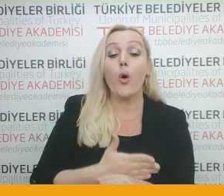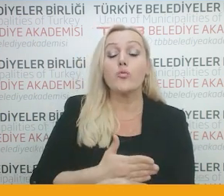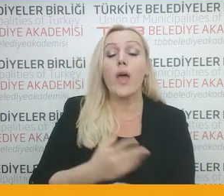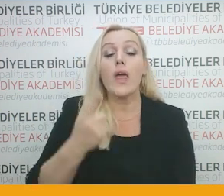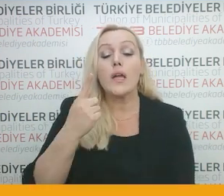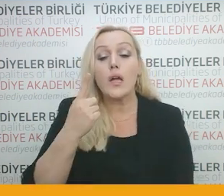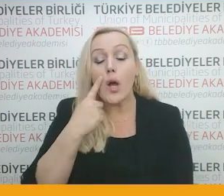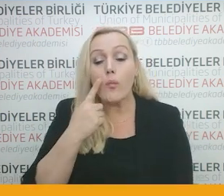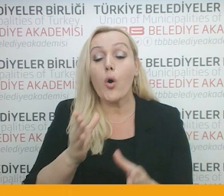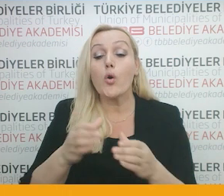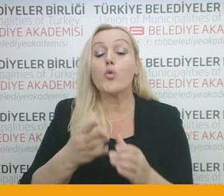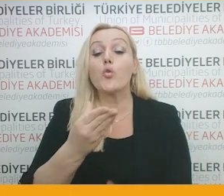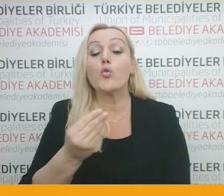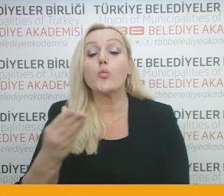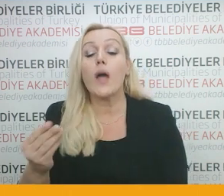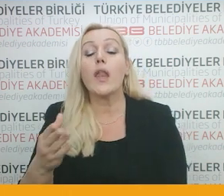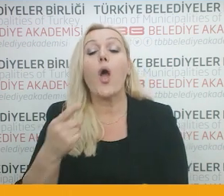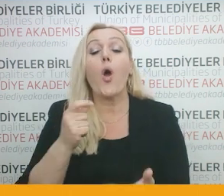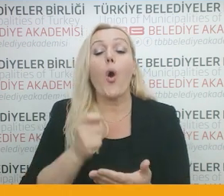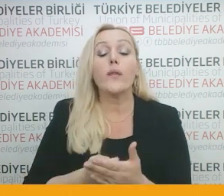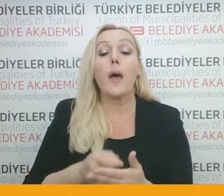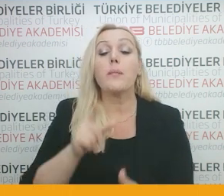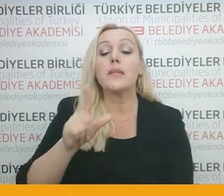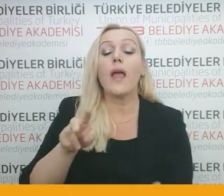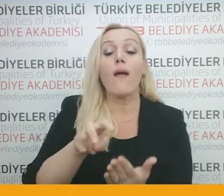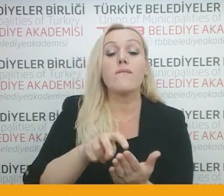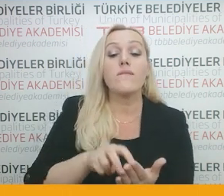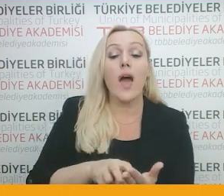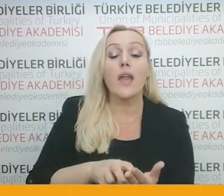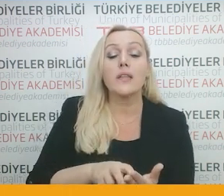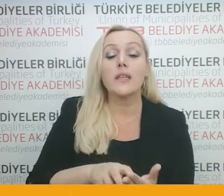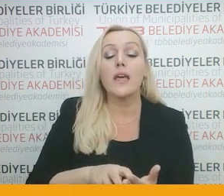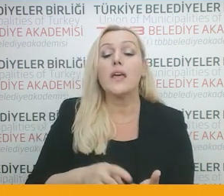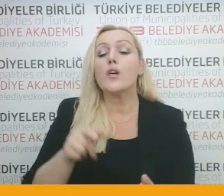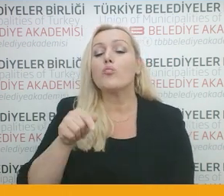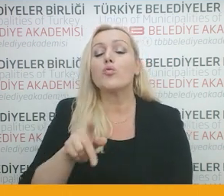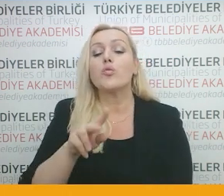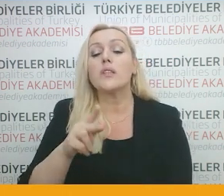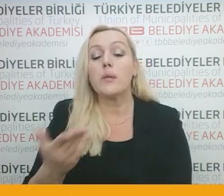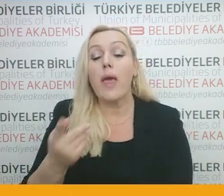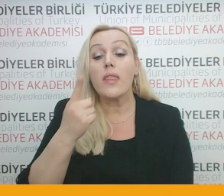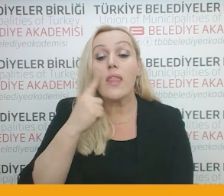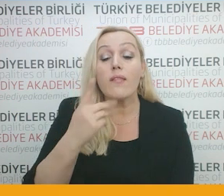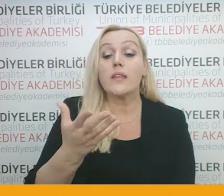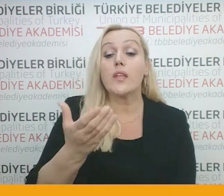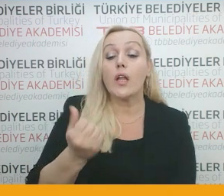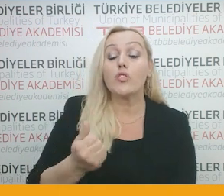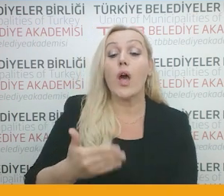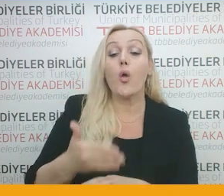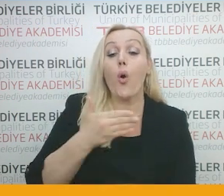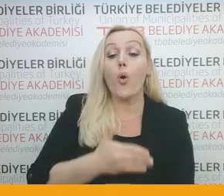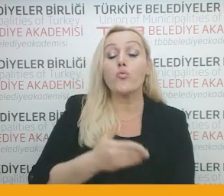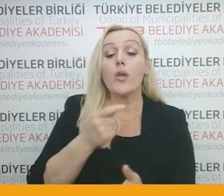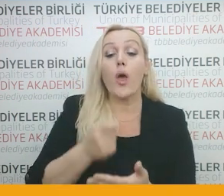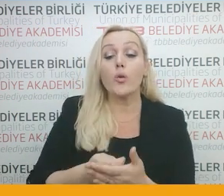kamu idarelerine ödenmesi gereken vergi, resim, harç, birim, fon kesintisi, pay ve benzeri tura yani devletin alacağını önce ödüyoruz.